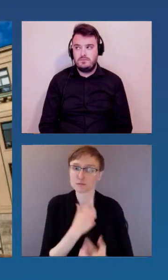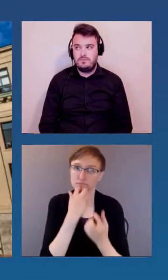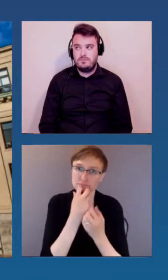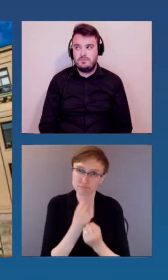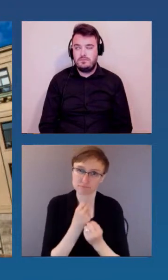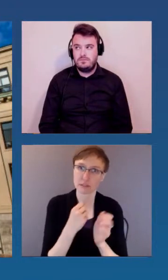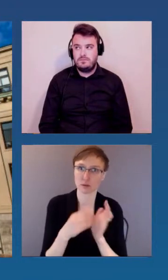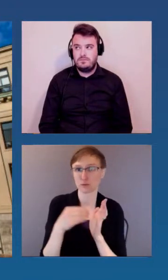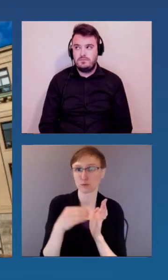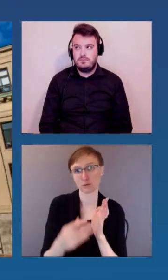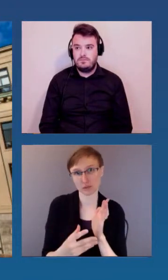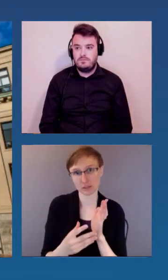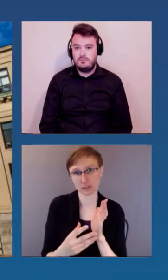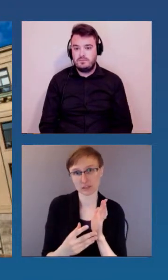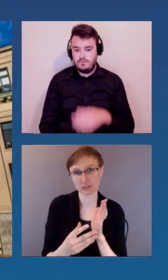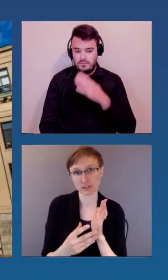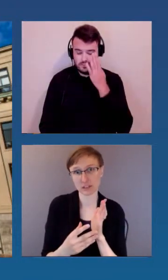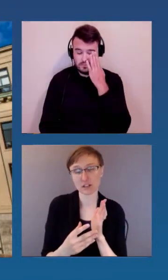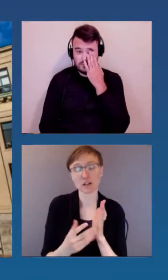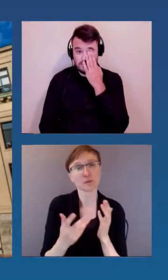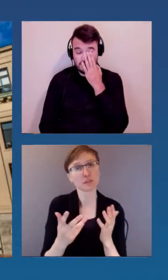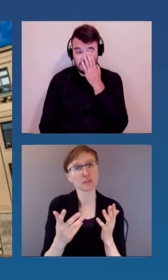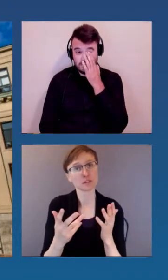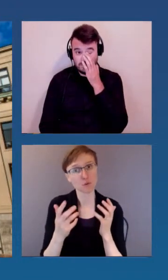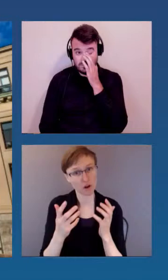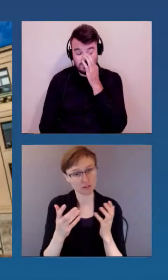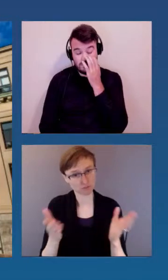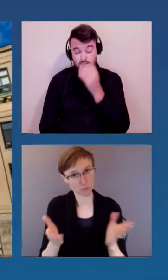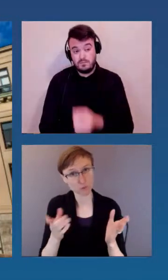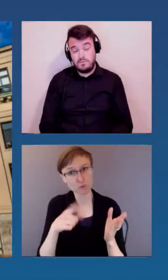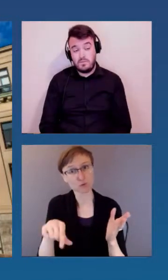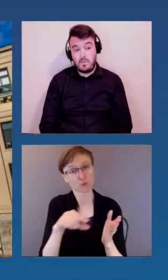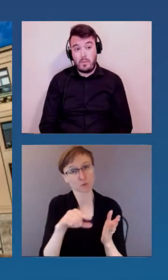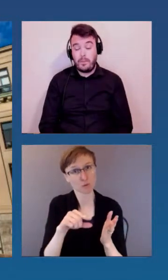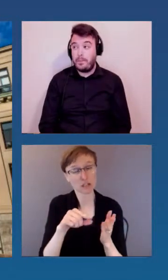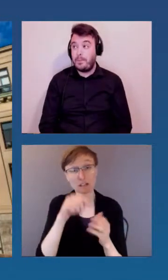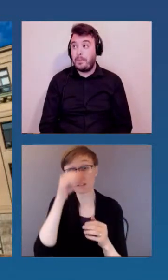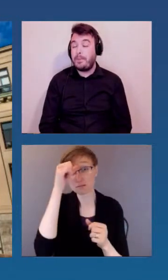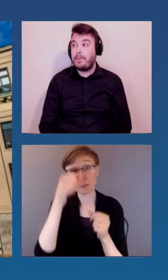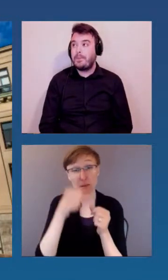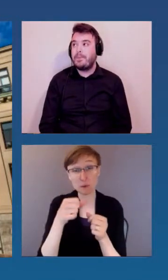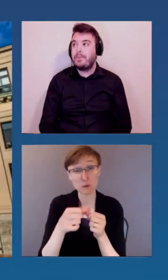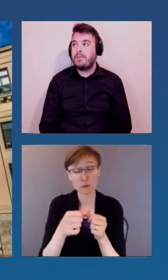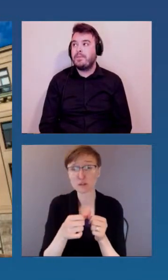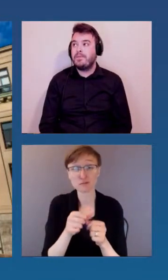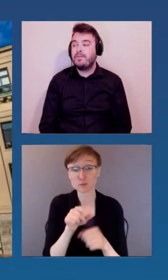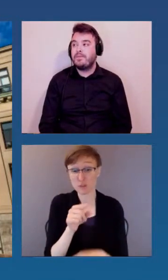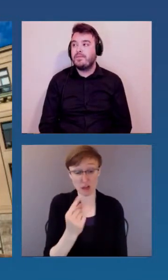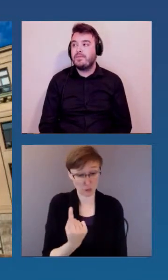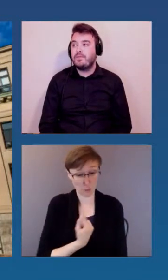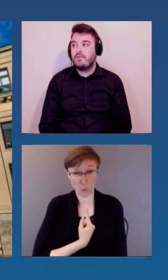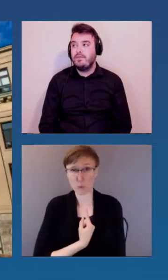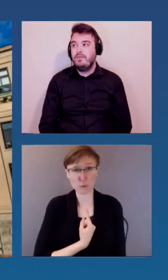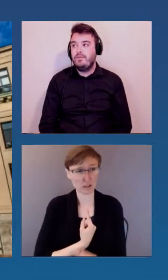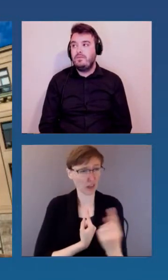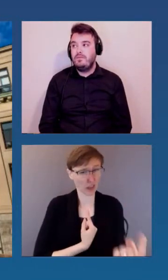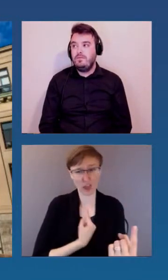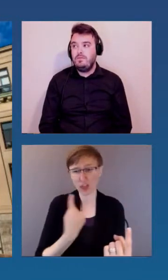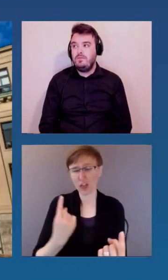conseillers en santé mentale qui sont disponibles. On peut les rencontrer la journée même. Pour l'essentiel, ça va être des